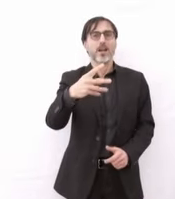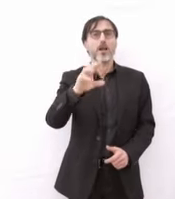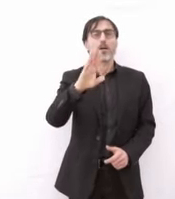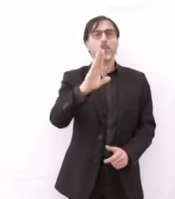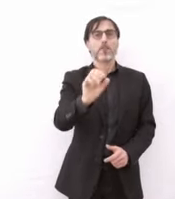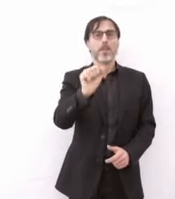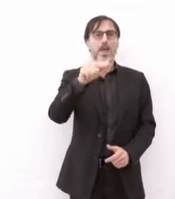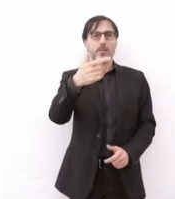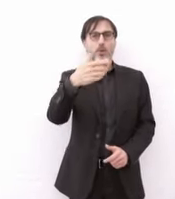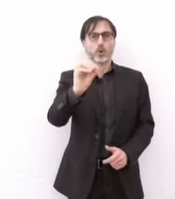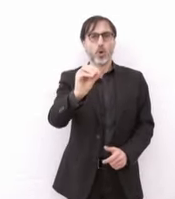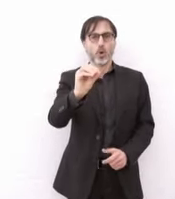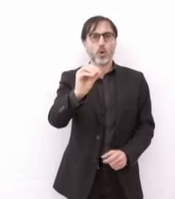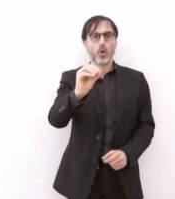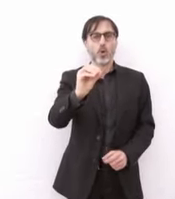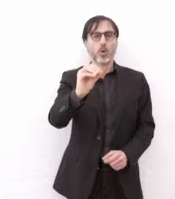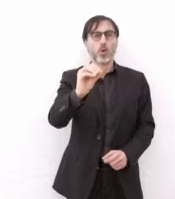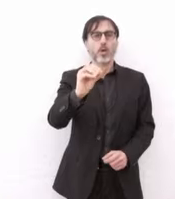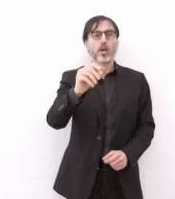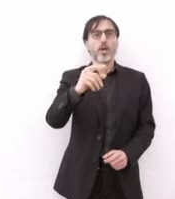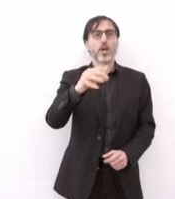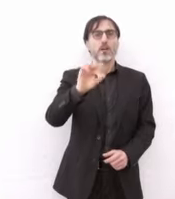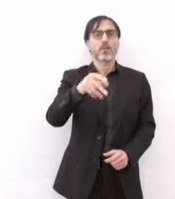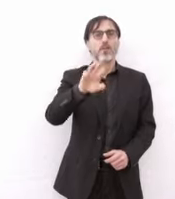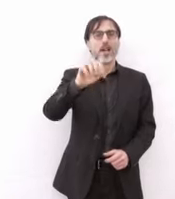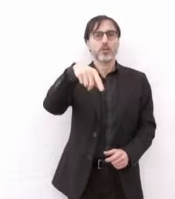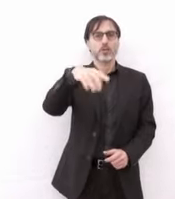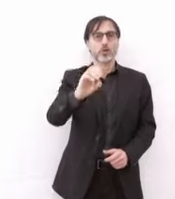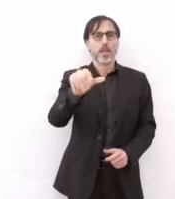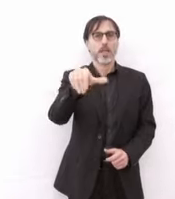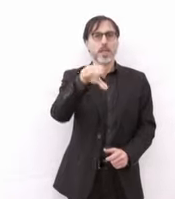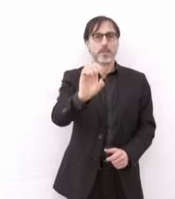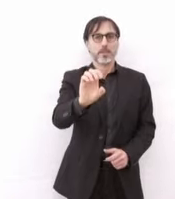Petto, Giuseppe Francese,